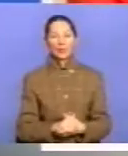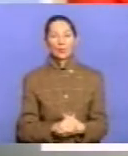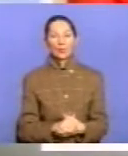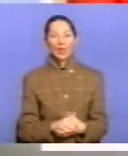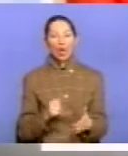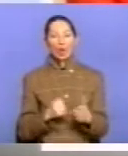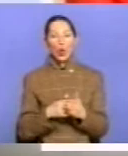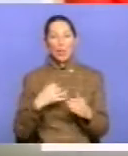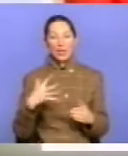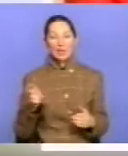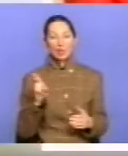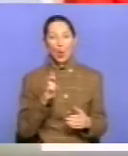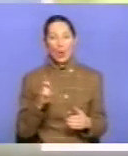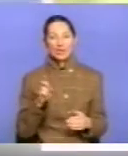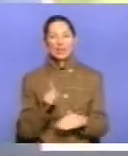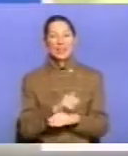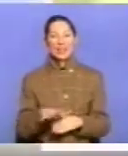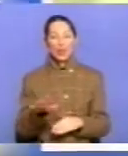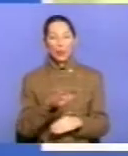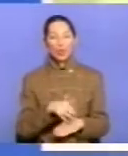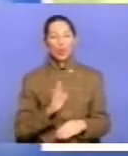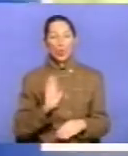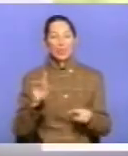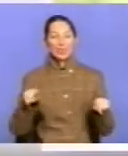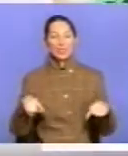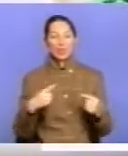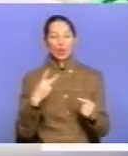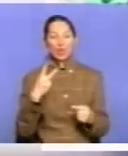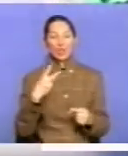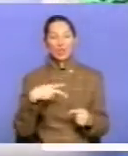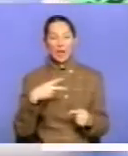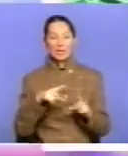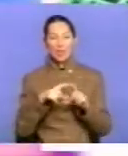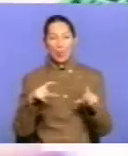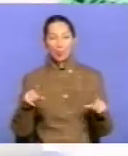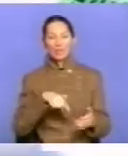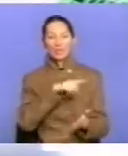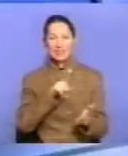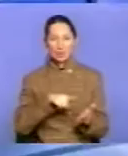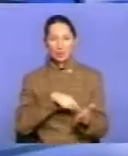До 15 березня на Тернопільщині буде створено 20 пунктів тестування ЗНО.